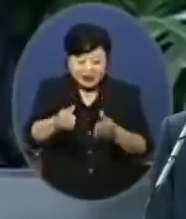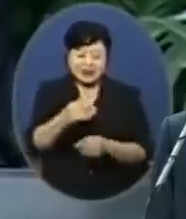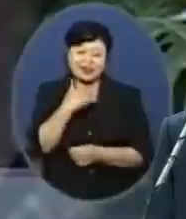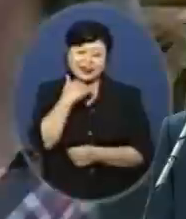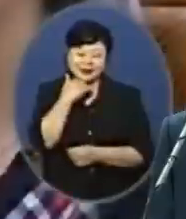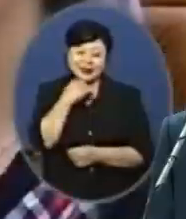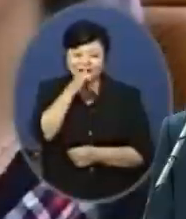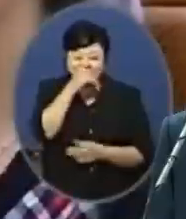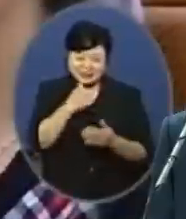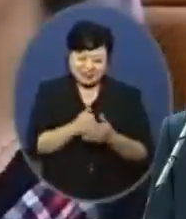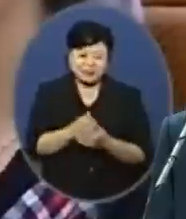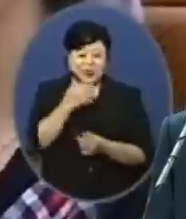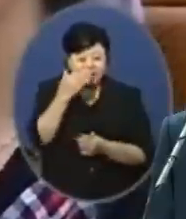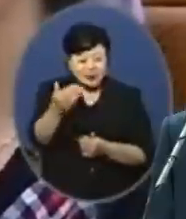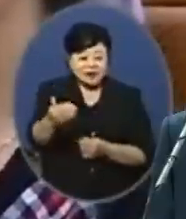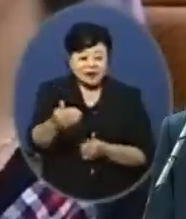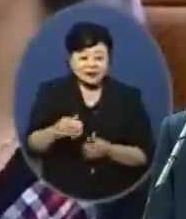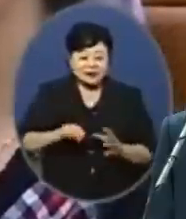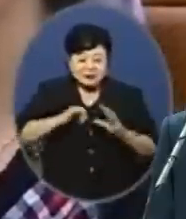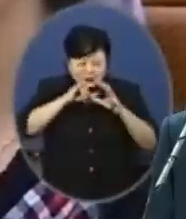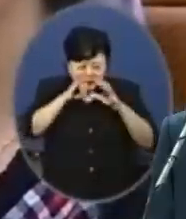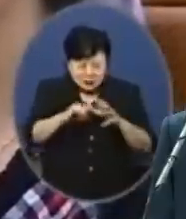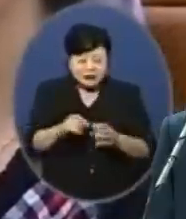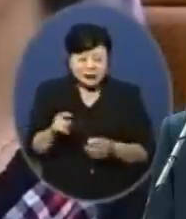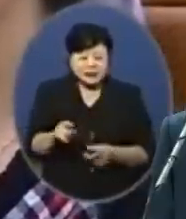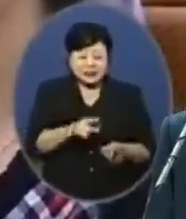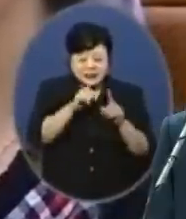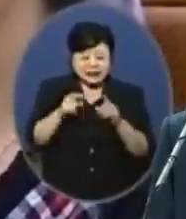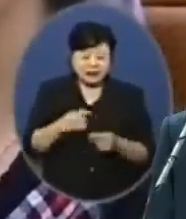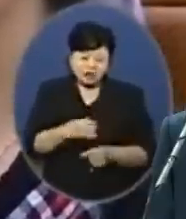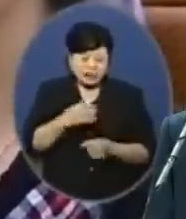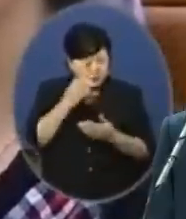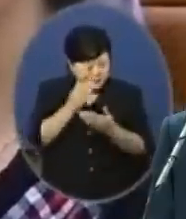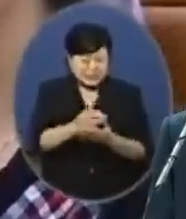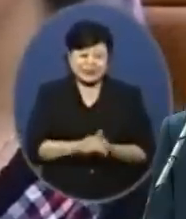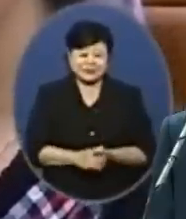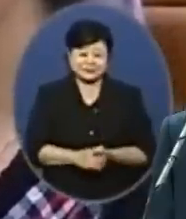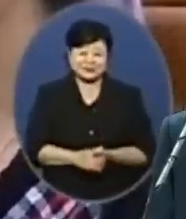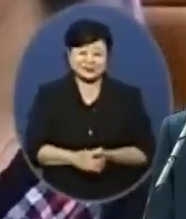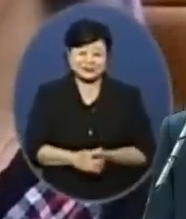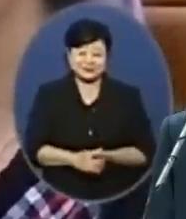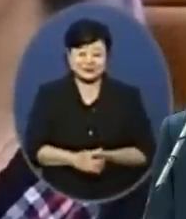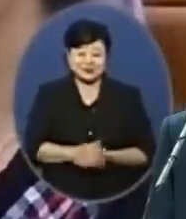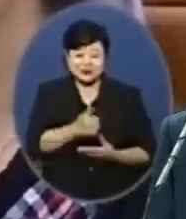기다리고 있기 때문에 여러분 이 세상에 어떻게 살까 걱정하지 말아야 되는 것입니다.